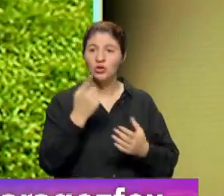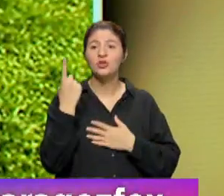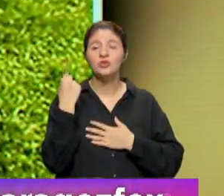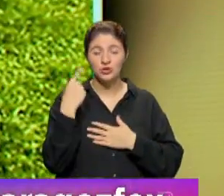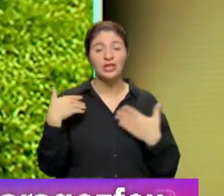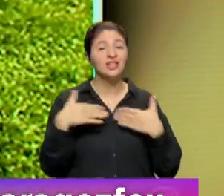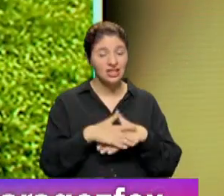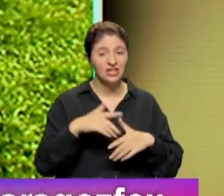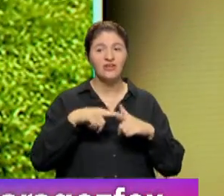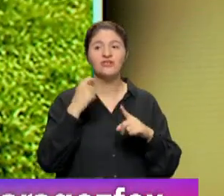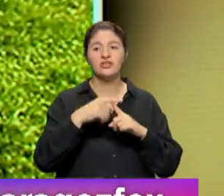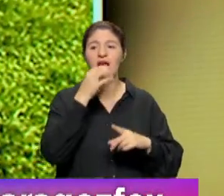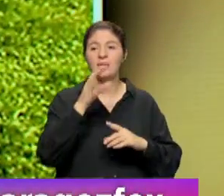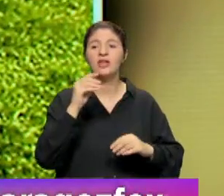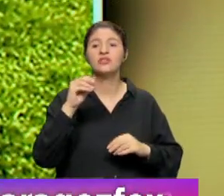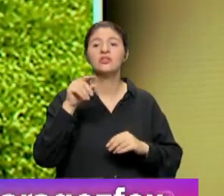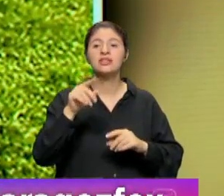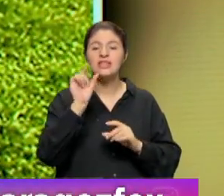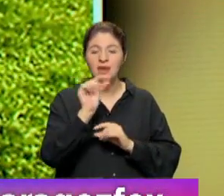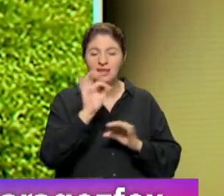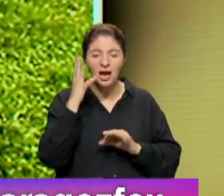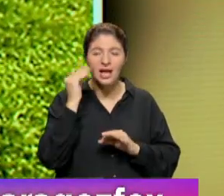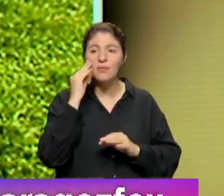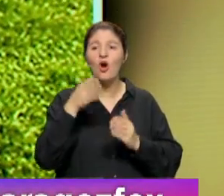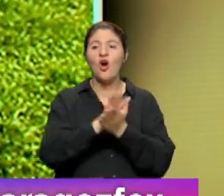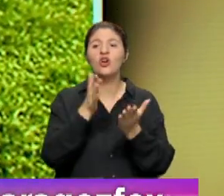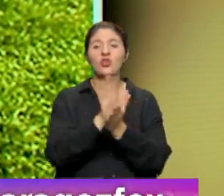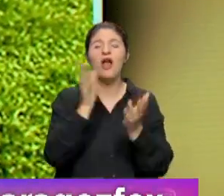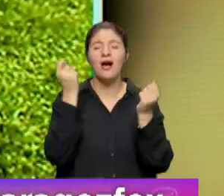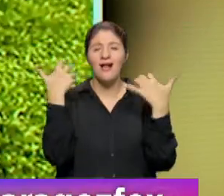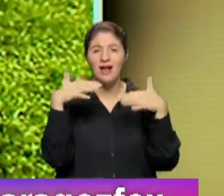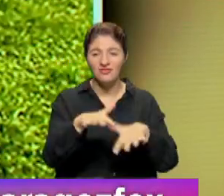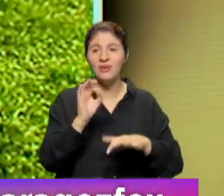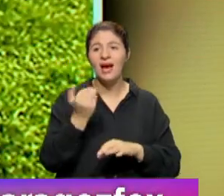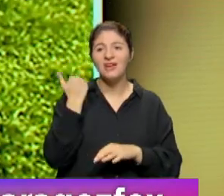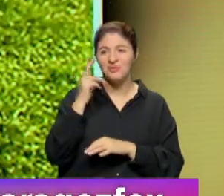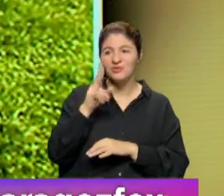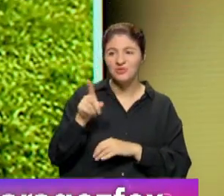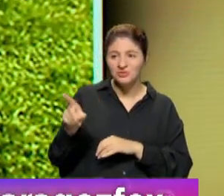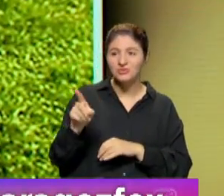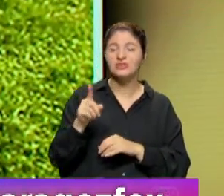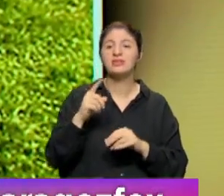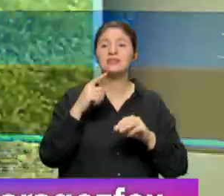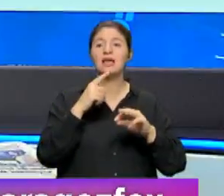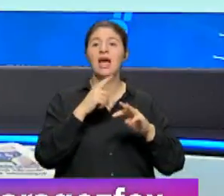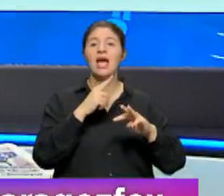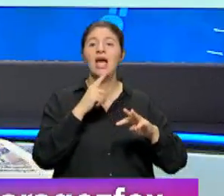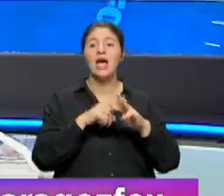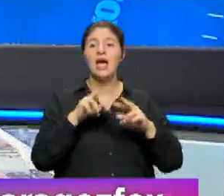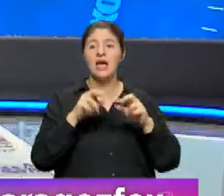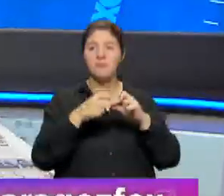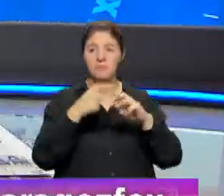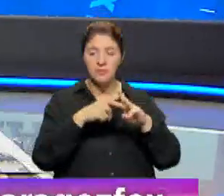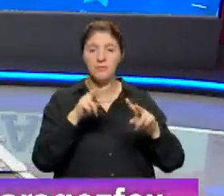dün gece Fox Haber'e kelimenin tam anlamıyla ödüller yağdı ve hemen arkamda da görüyorsunuz Emre Madran